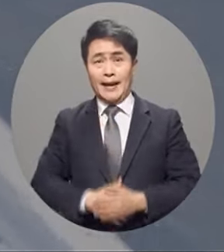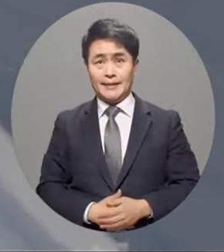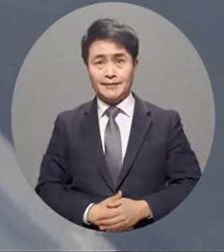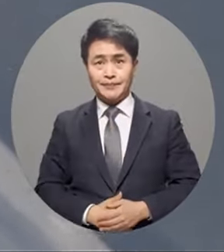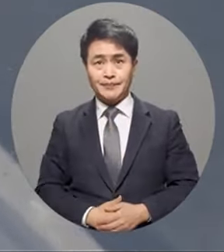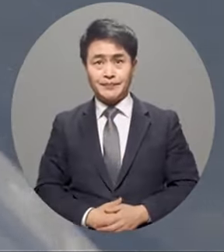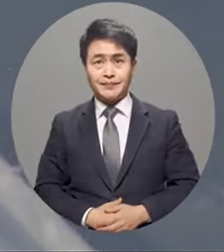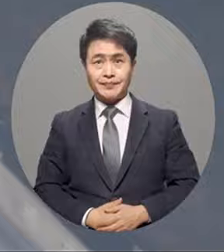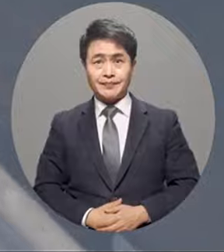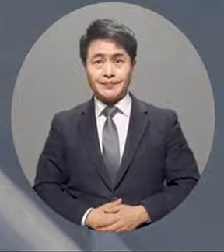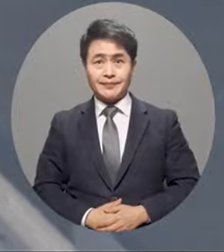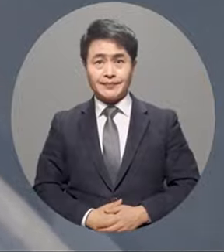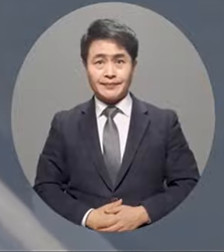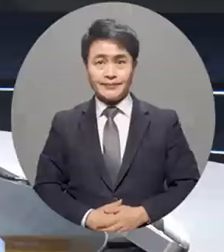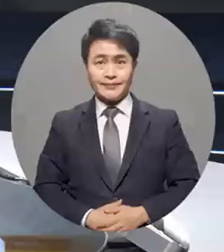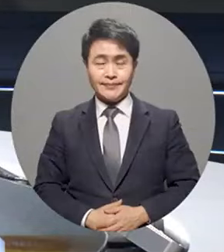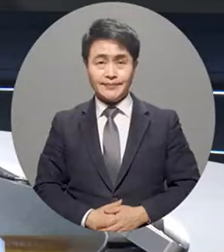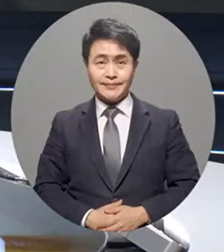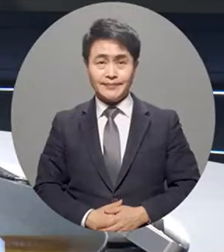뉴스 문다영입니다.